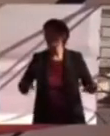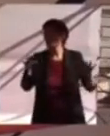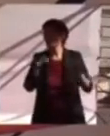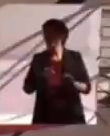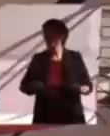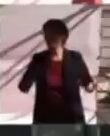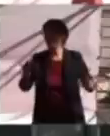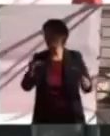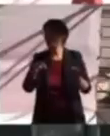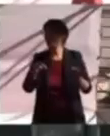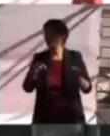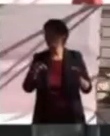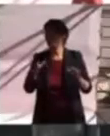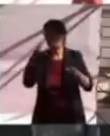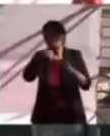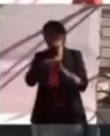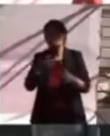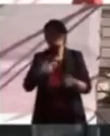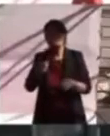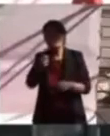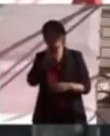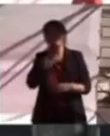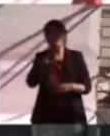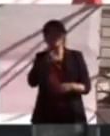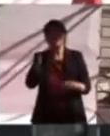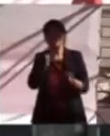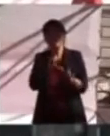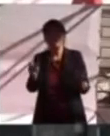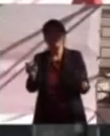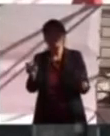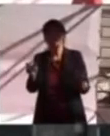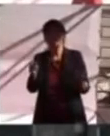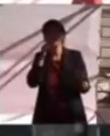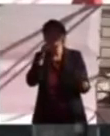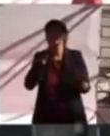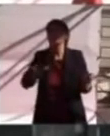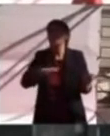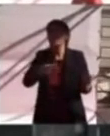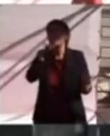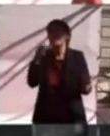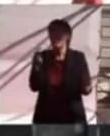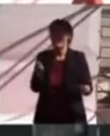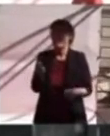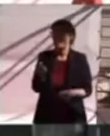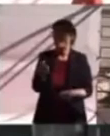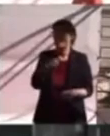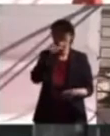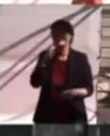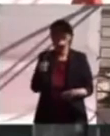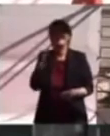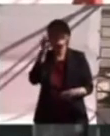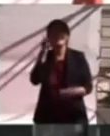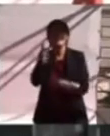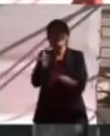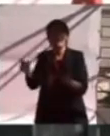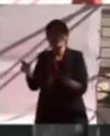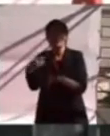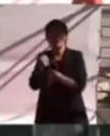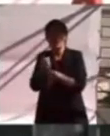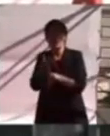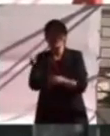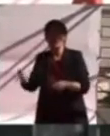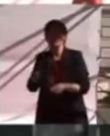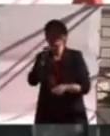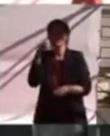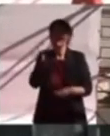è fatto da centinaia di persone cioè ci vogliono i mezzi ci vogliono gli infermieri ci vogliono macchina ci vogliono i tamponi